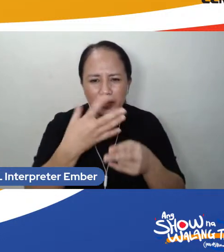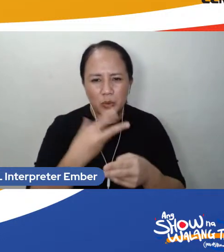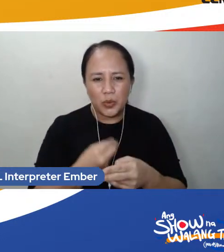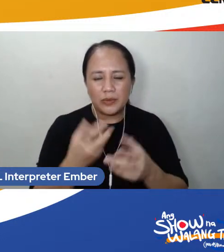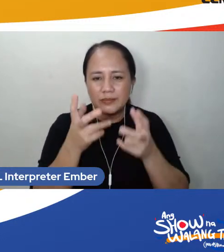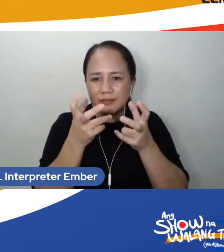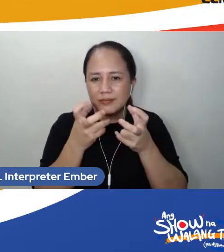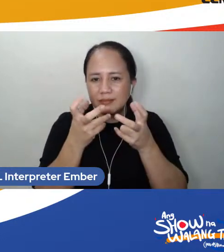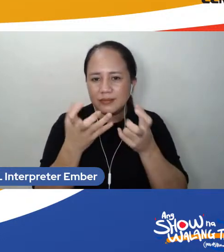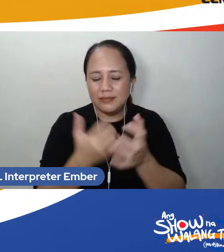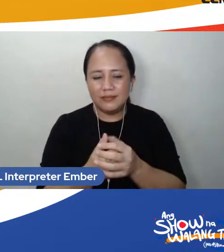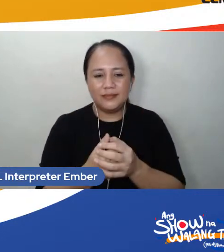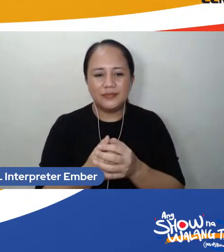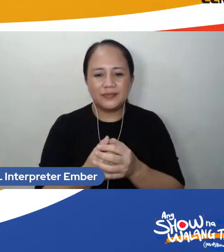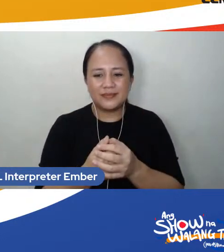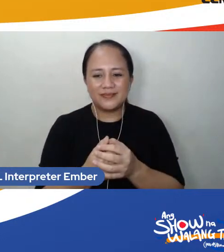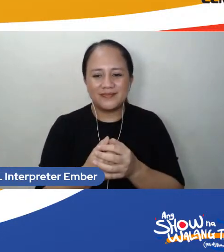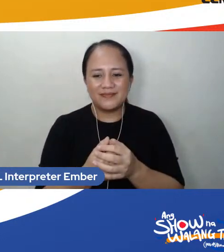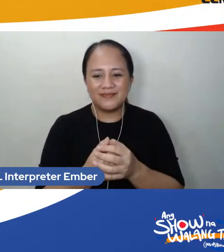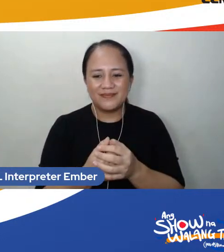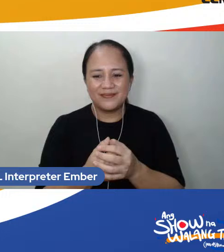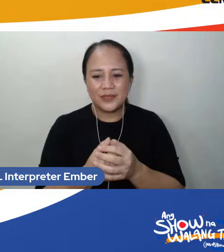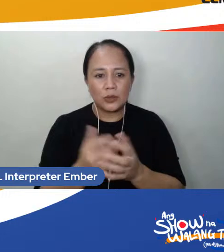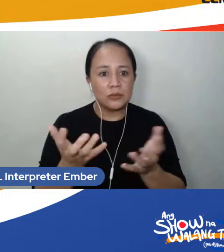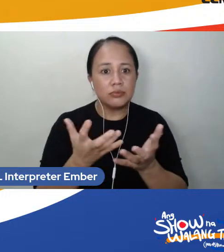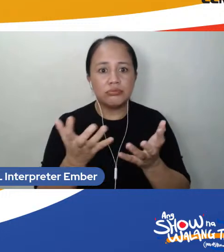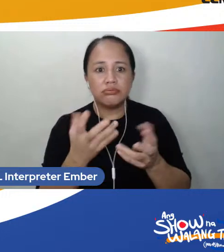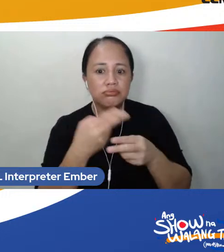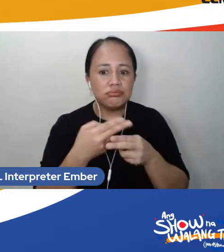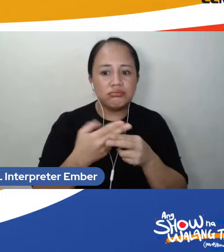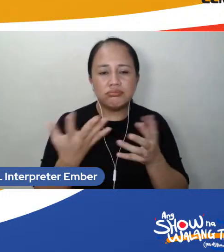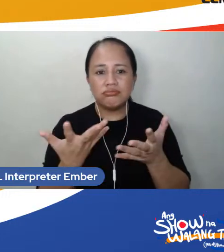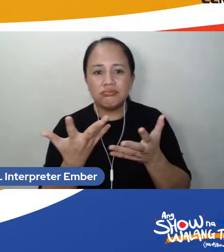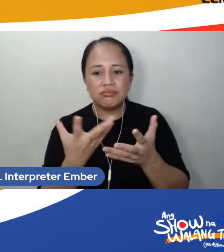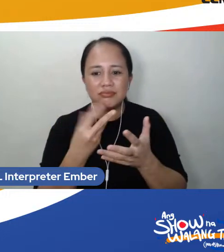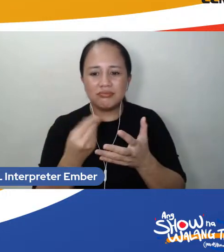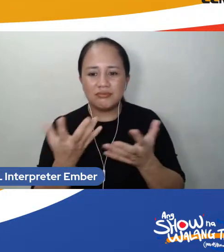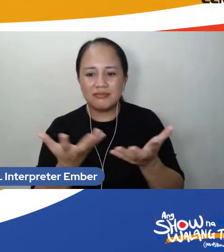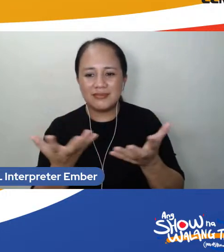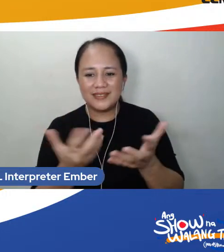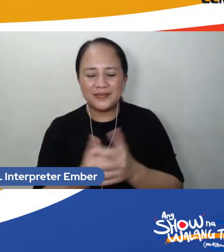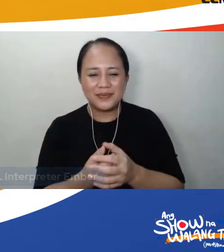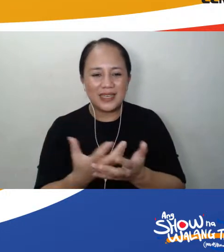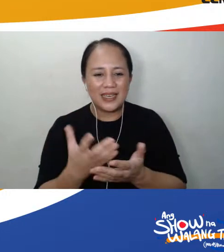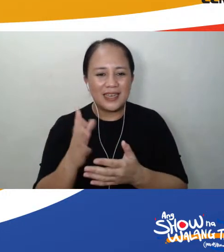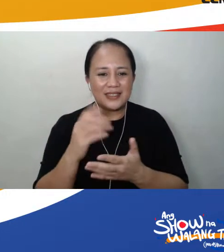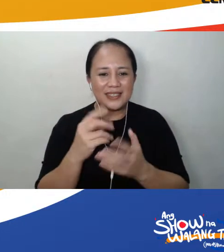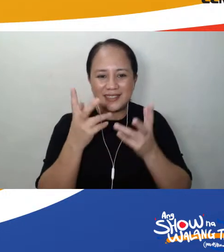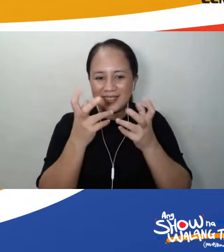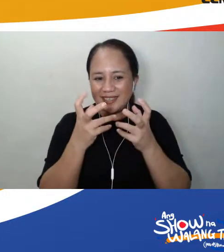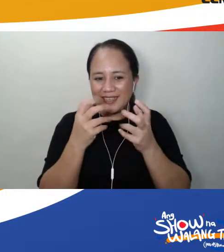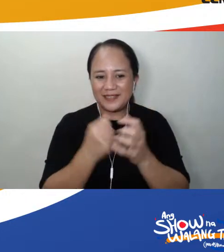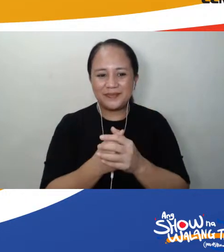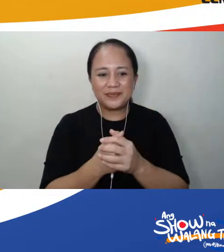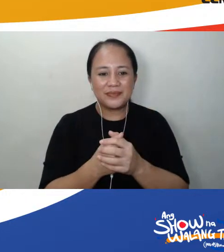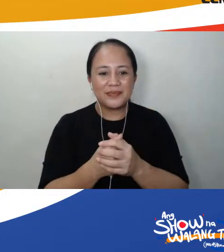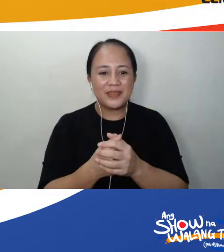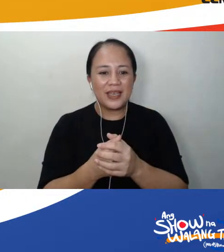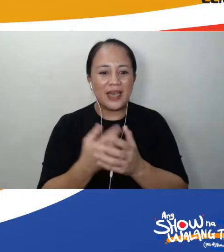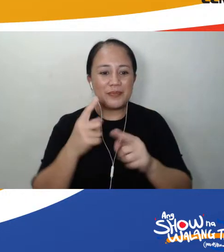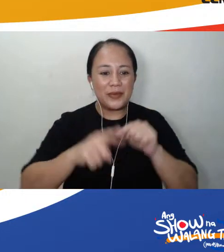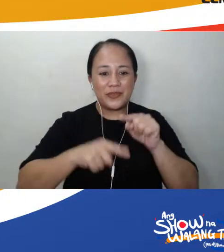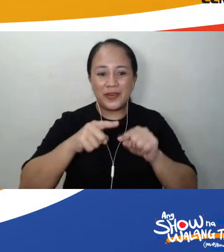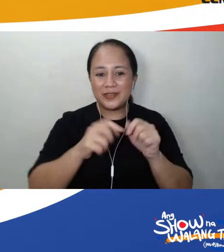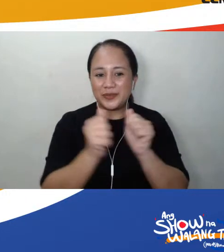listeners po natin. Saan po yung mga pa-shoutouts po natin dyan? Shoutout nga po pala sa lahat ng mga nakikinig. I have my friends with